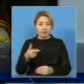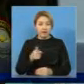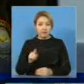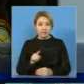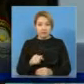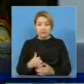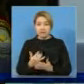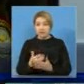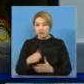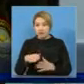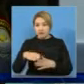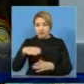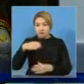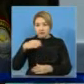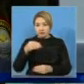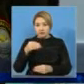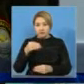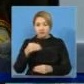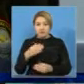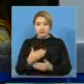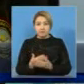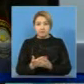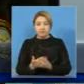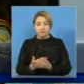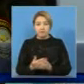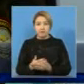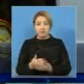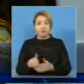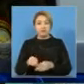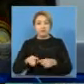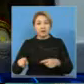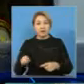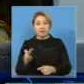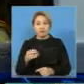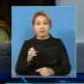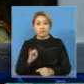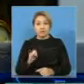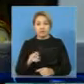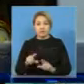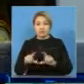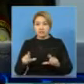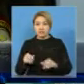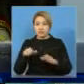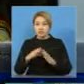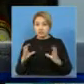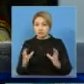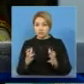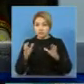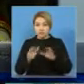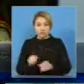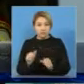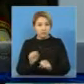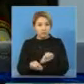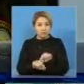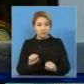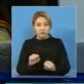жабдықтауға арналған газ баллондарын, баллондарды ғимараттан тыс, яғни ғимараттан ішінде сақтауға болмайды.